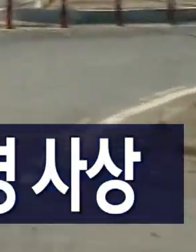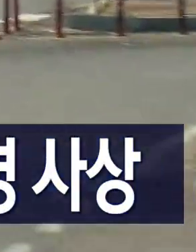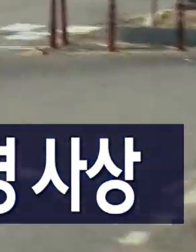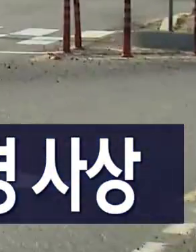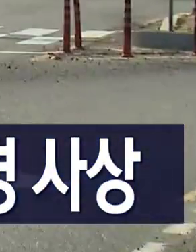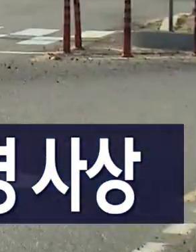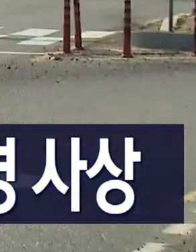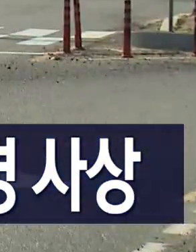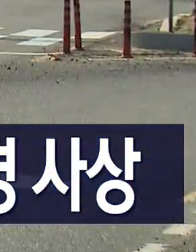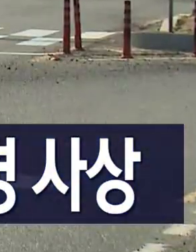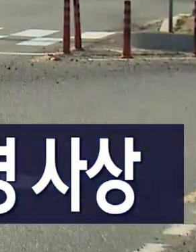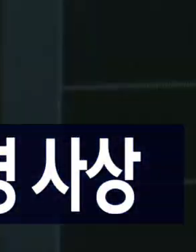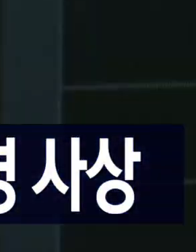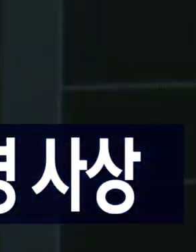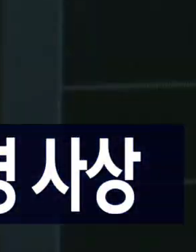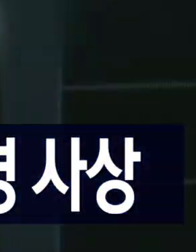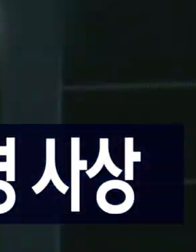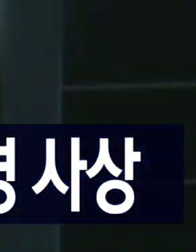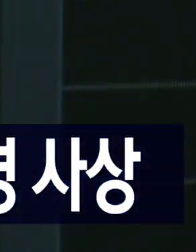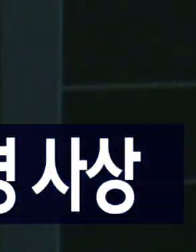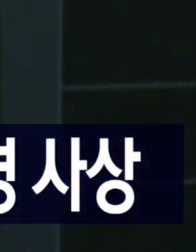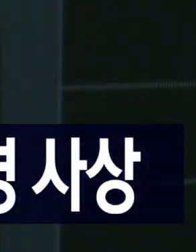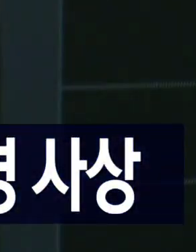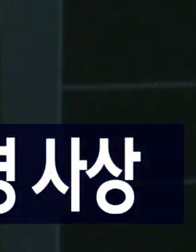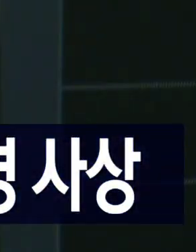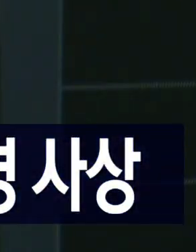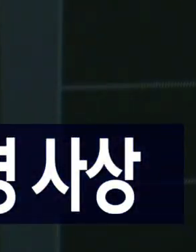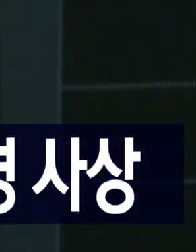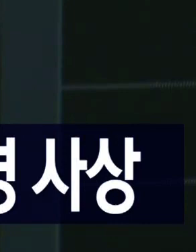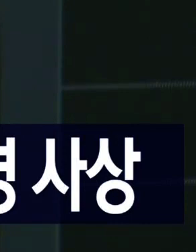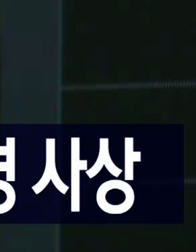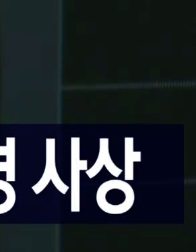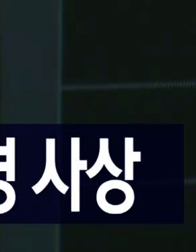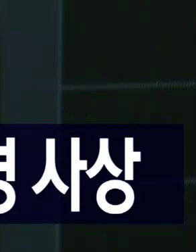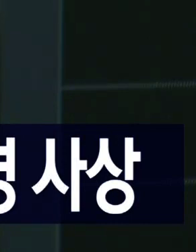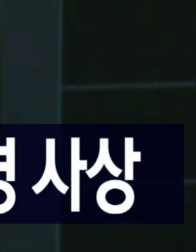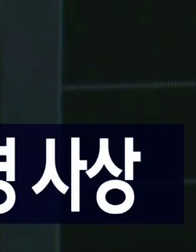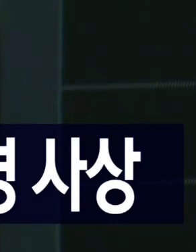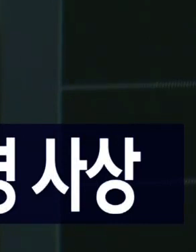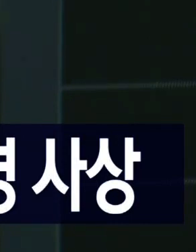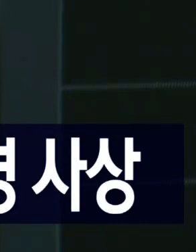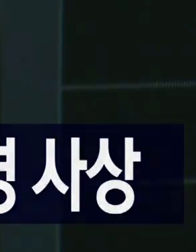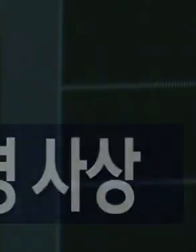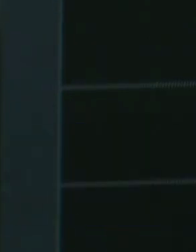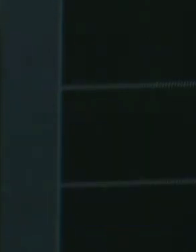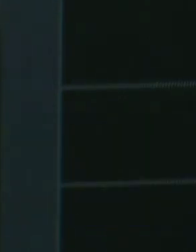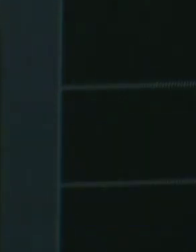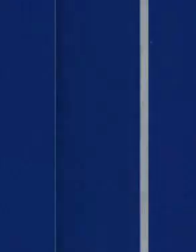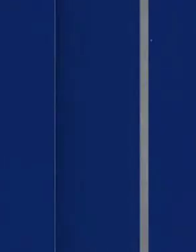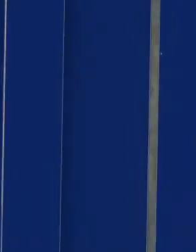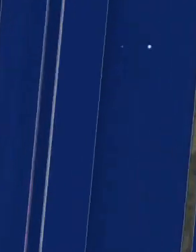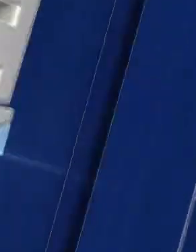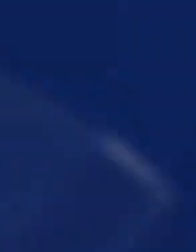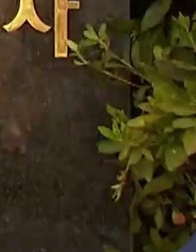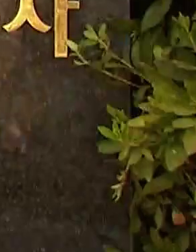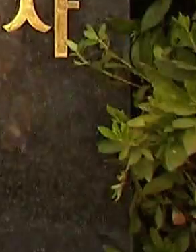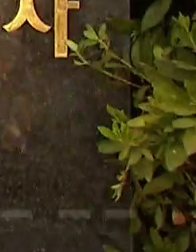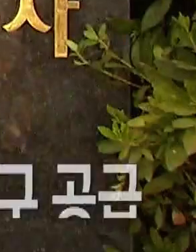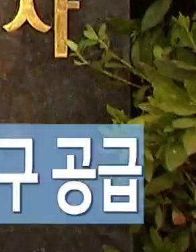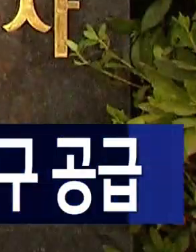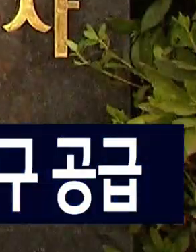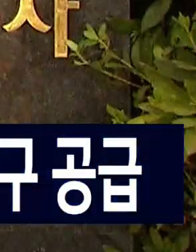오늘 영암의 한 교차로에서 30대 외국인이 몰던 승용차가 1톤 화물차를 들이받아 두 명이 숨지고 두 명이 크게 다쳤습니다.